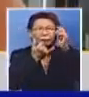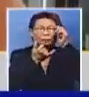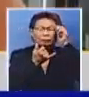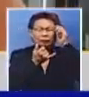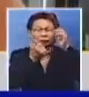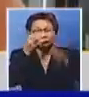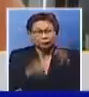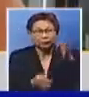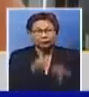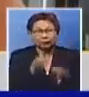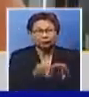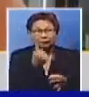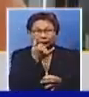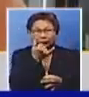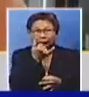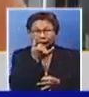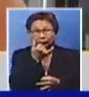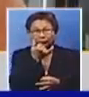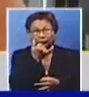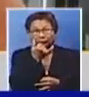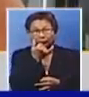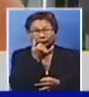untuk